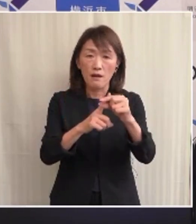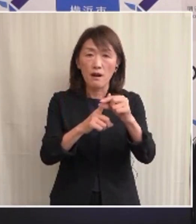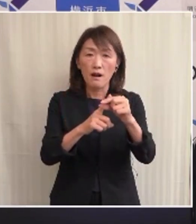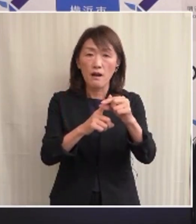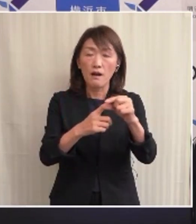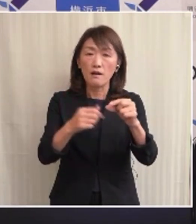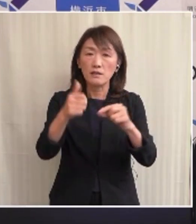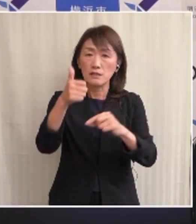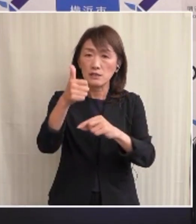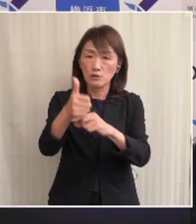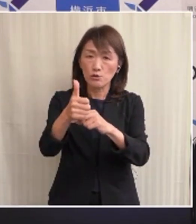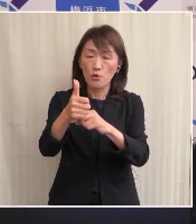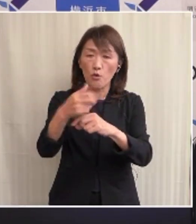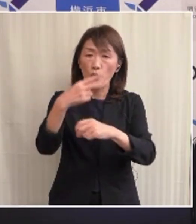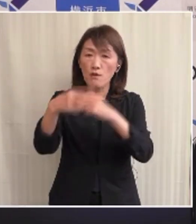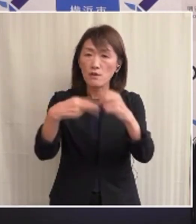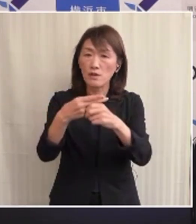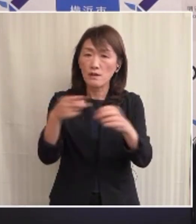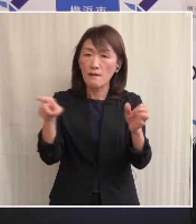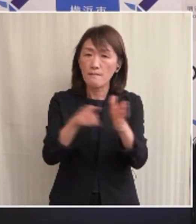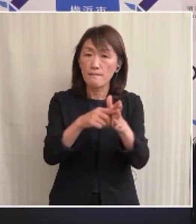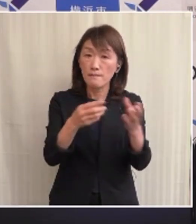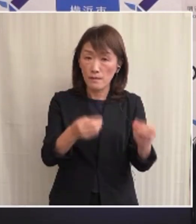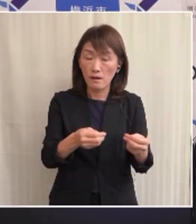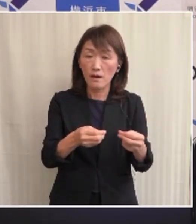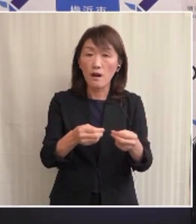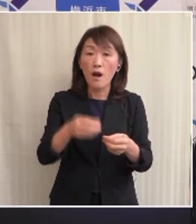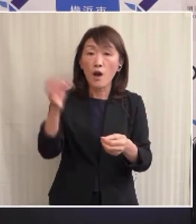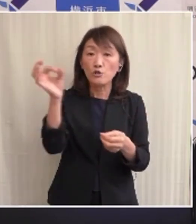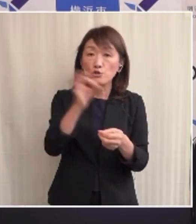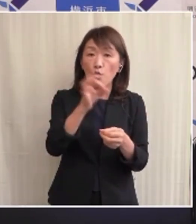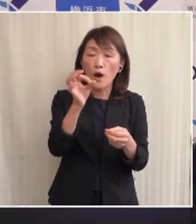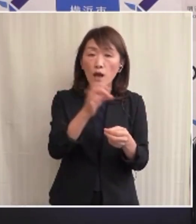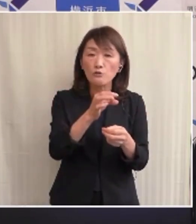年が経とうとしてますけど、この奨学金、横